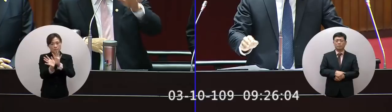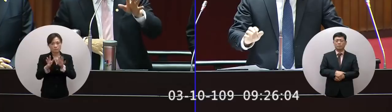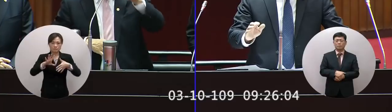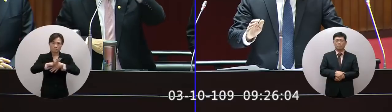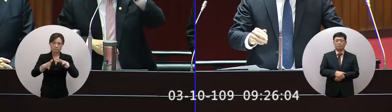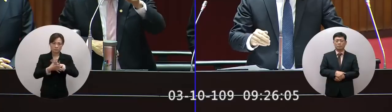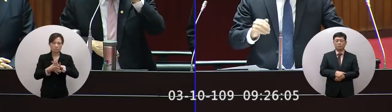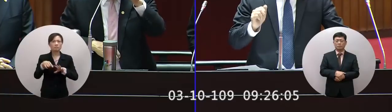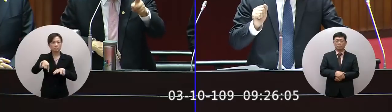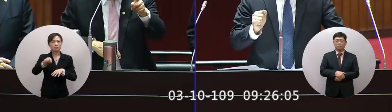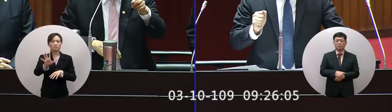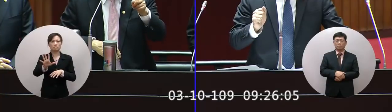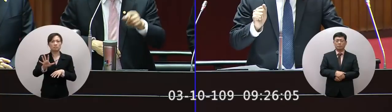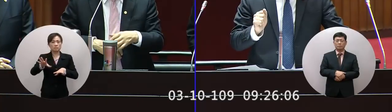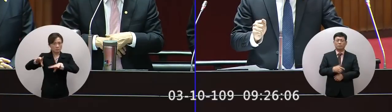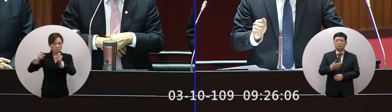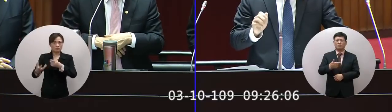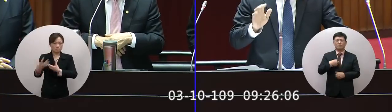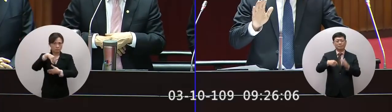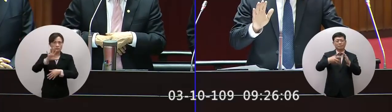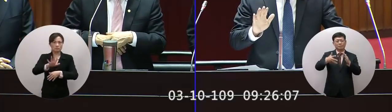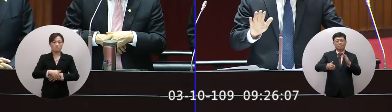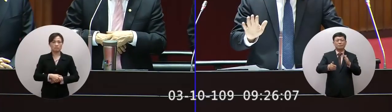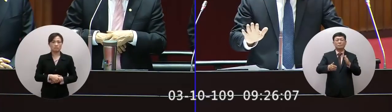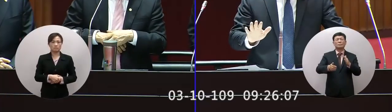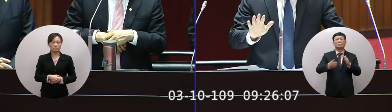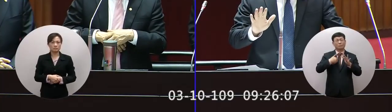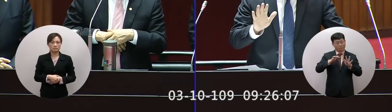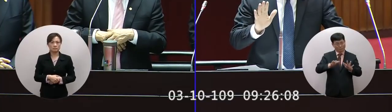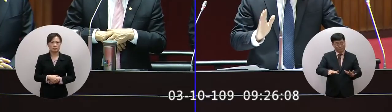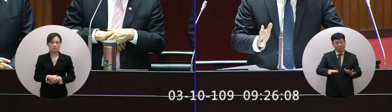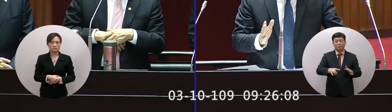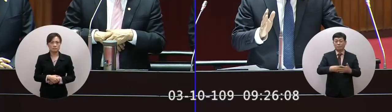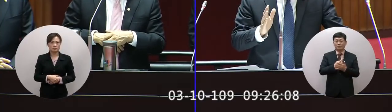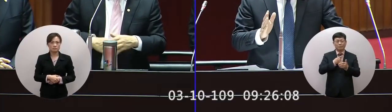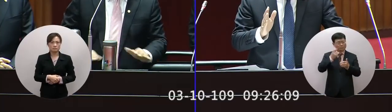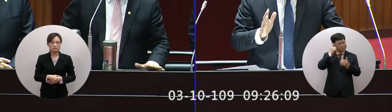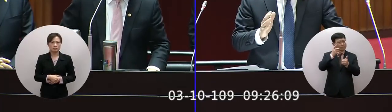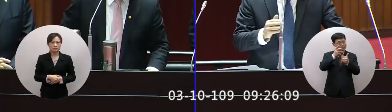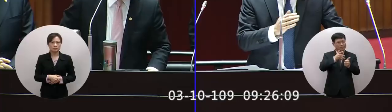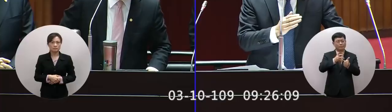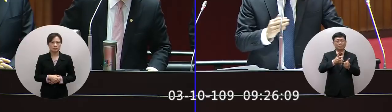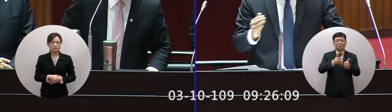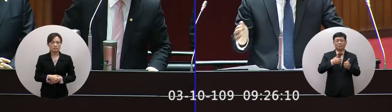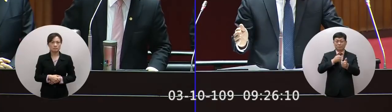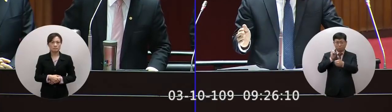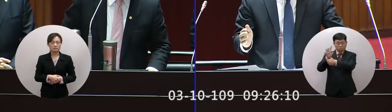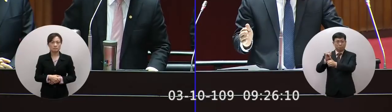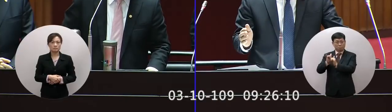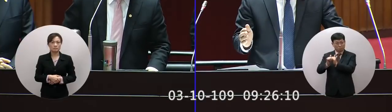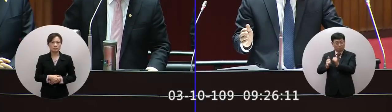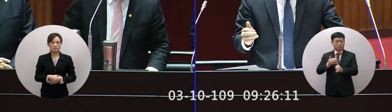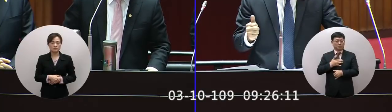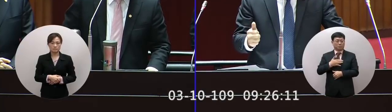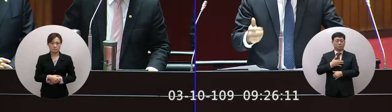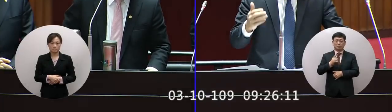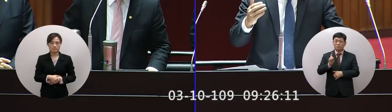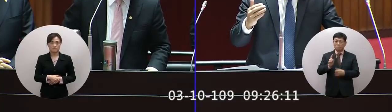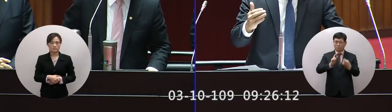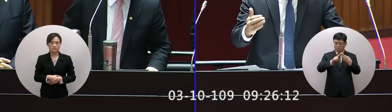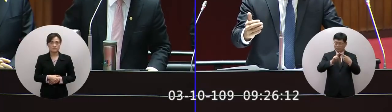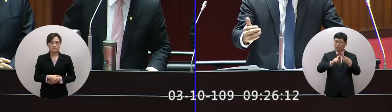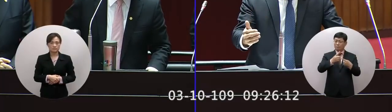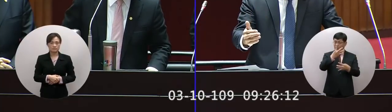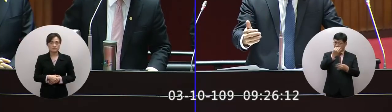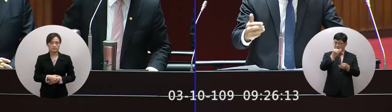有，有，一开始就有。 院长，我现在只想让我们的民众知道说，第一个